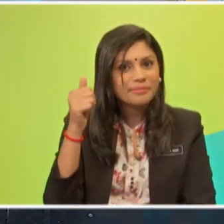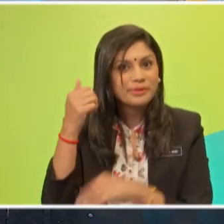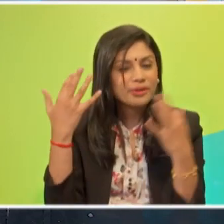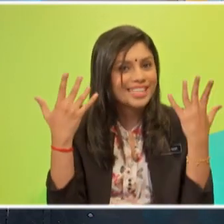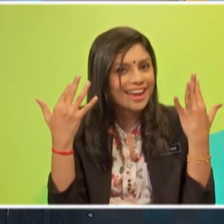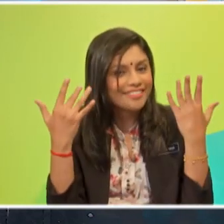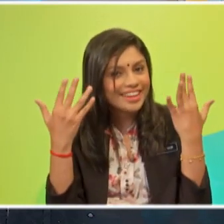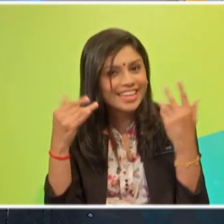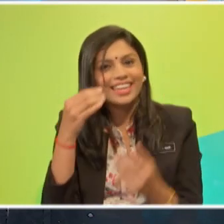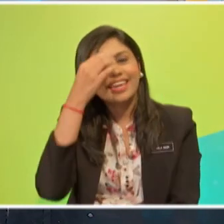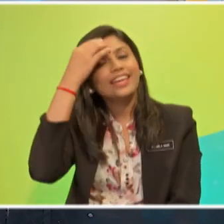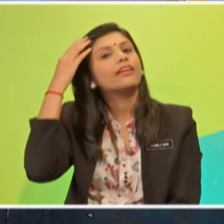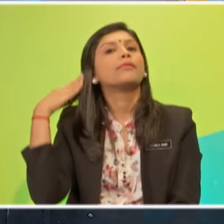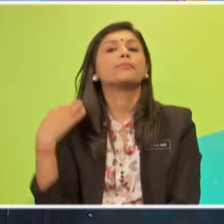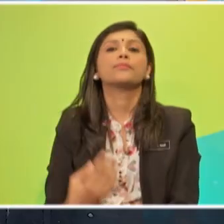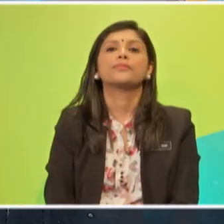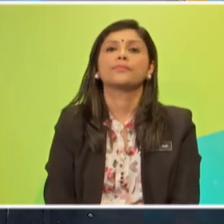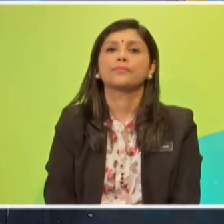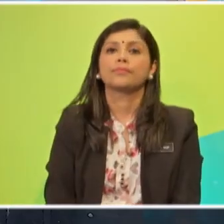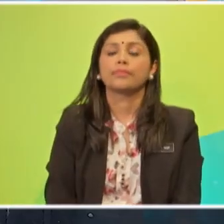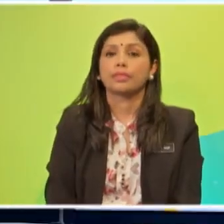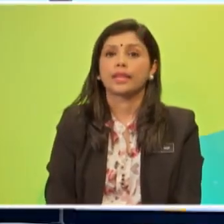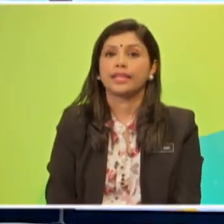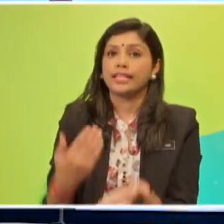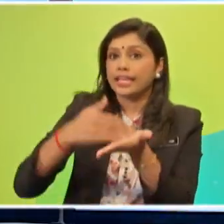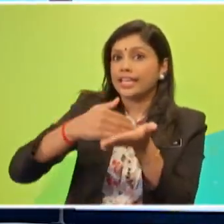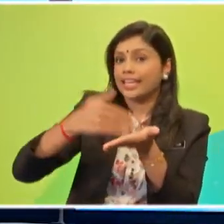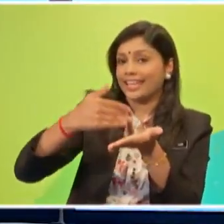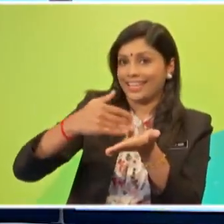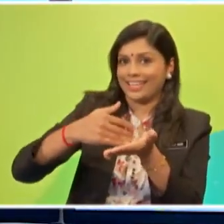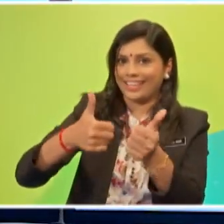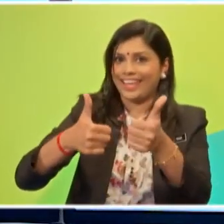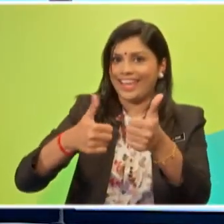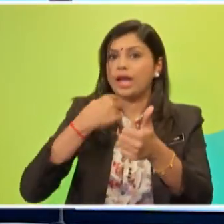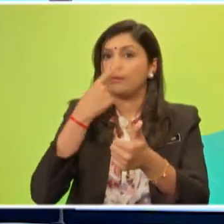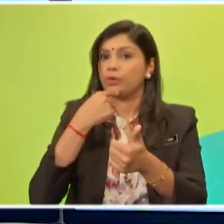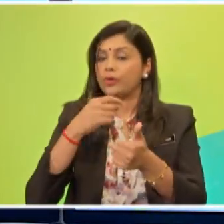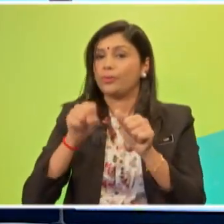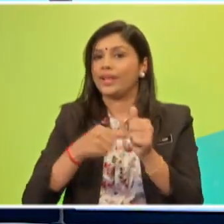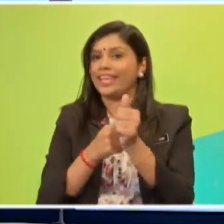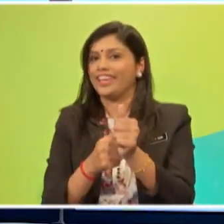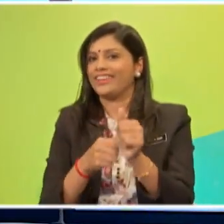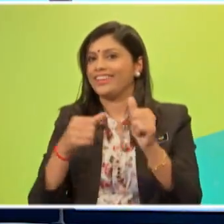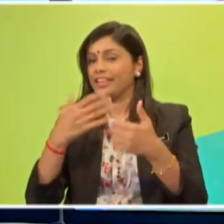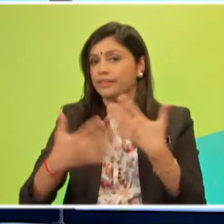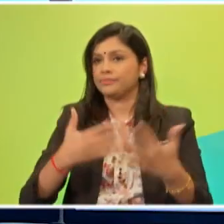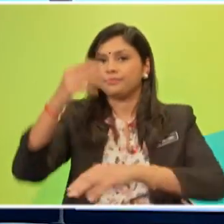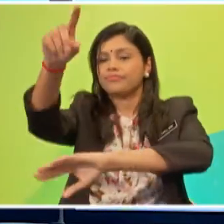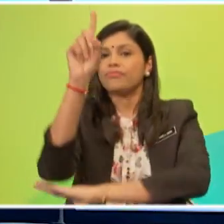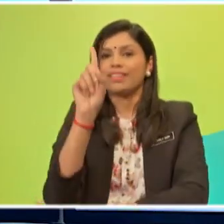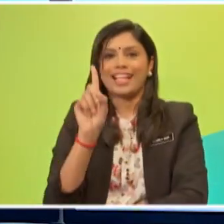Oh, okey, wow. Cuba Sean, cuba sekali lagi. Okey, saya cuba. 10. Okey. Okey, yang ada kat rumah pun boleh cuba sekali, okey? Baik.